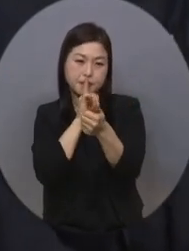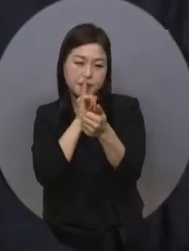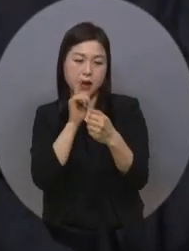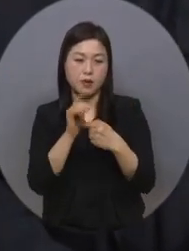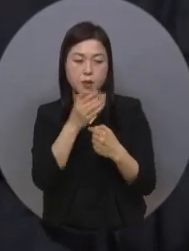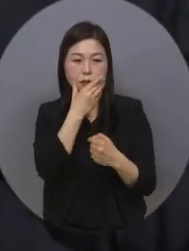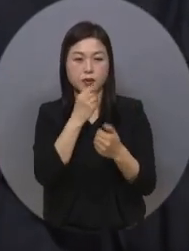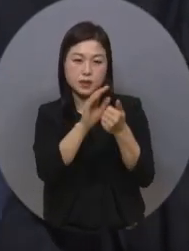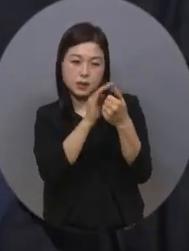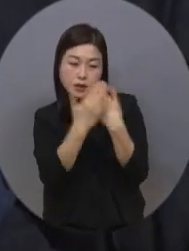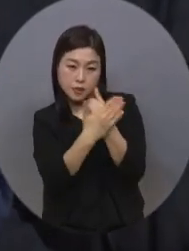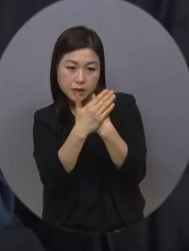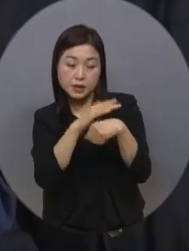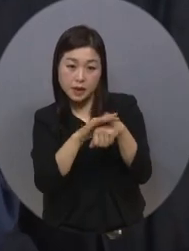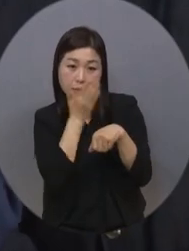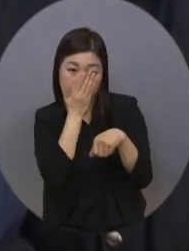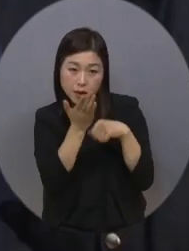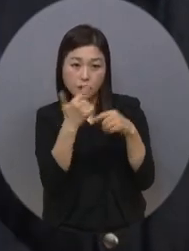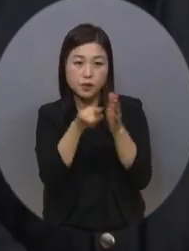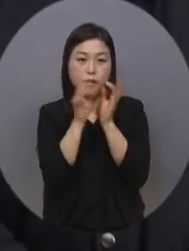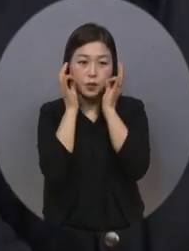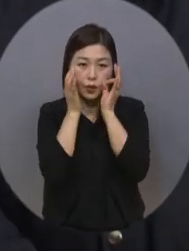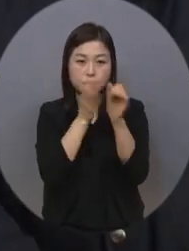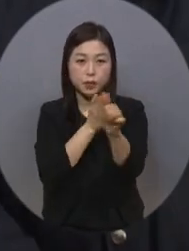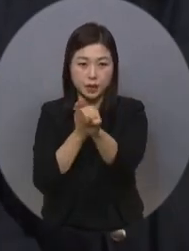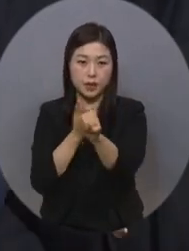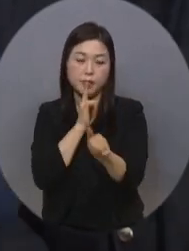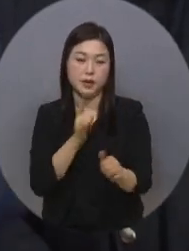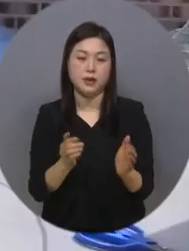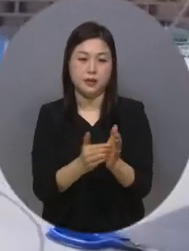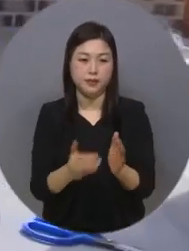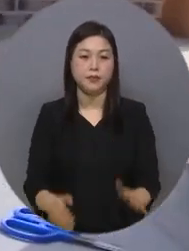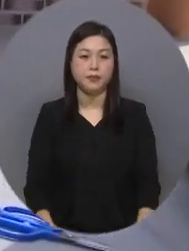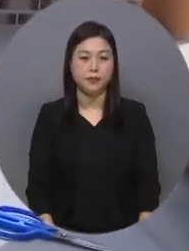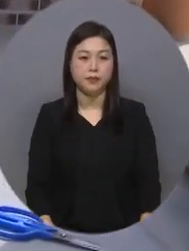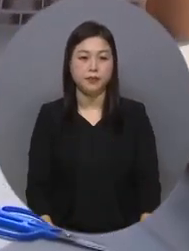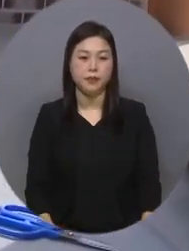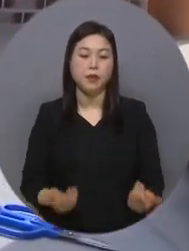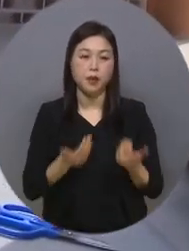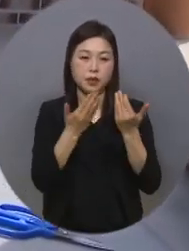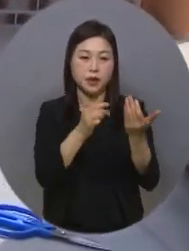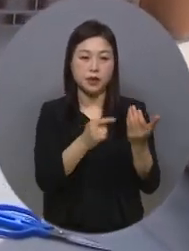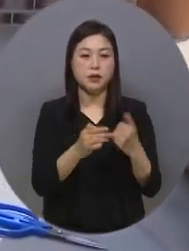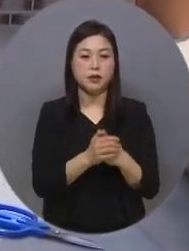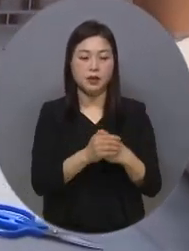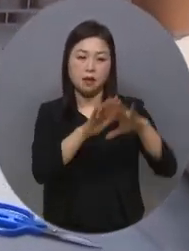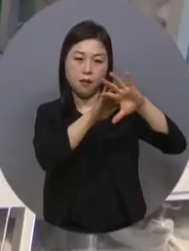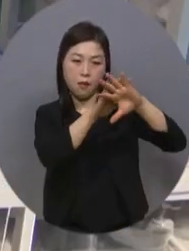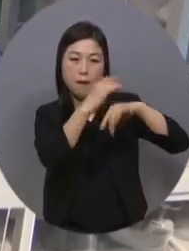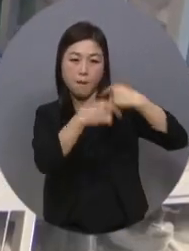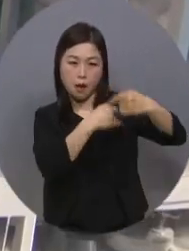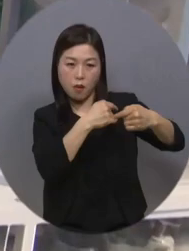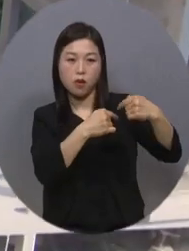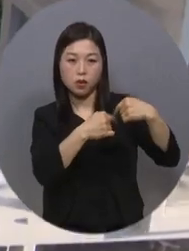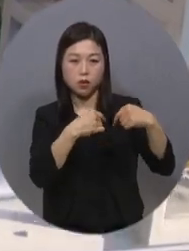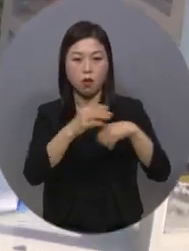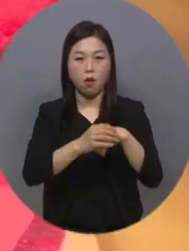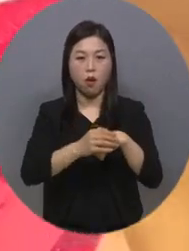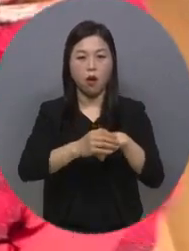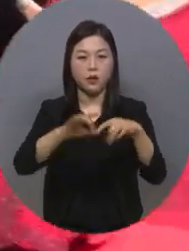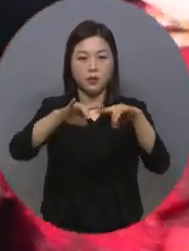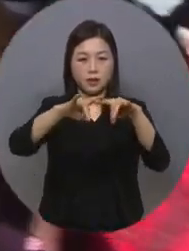복지 서비스를 제공할 수 있도록 열심히 노력하겠다고 말했습니다. 이날 봉사는 방충망 교체, 가전제품 수리